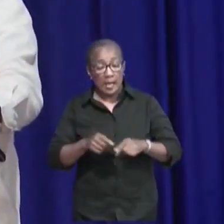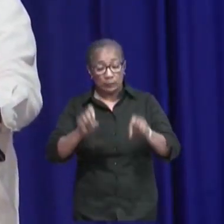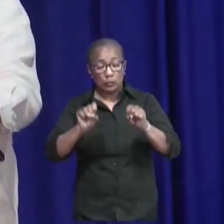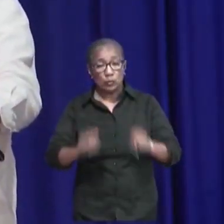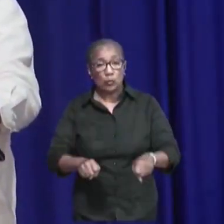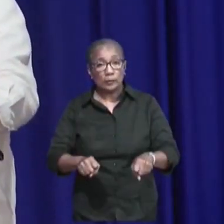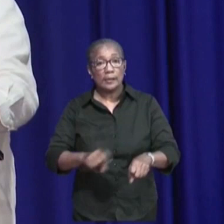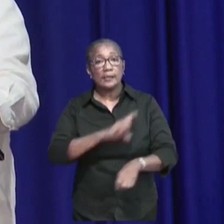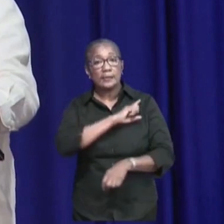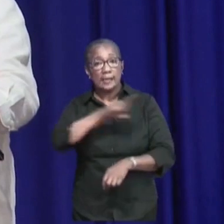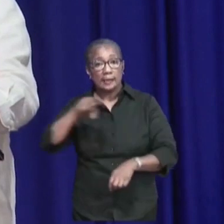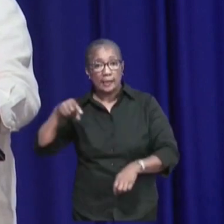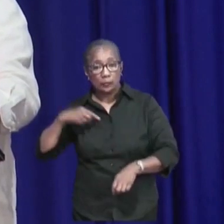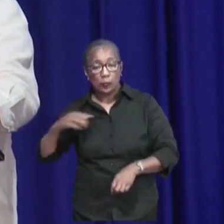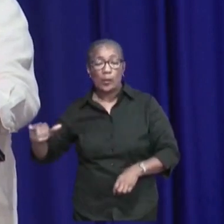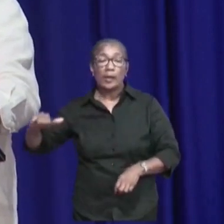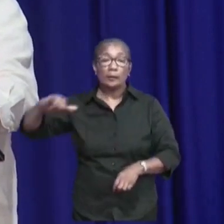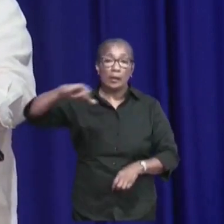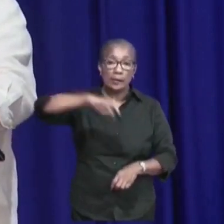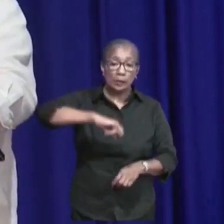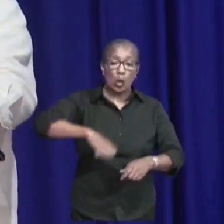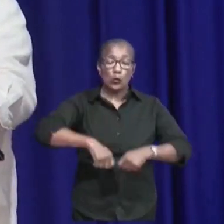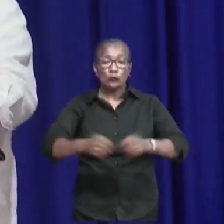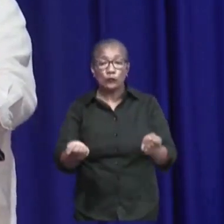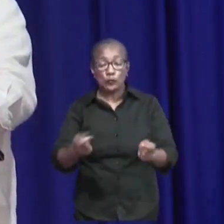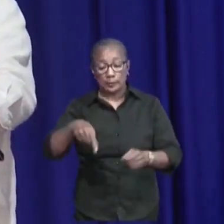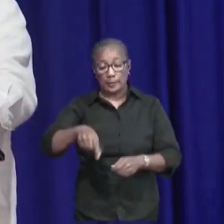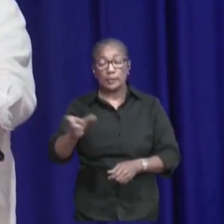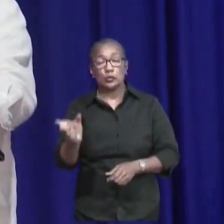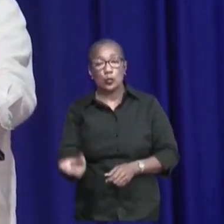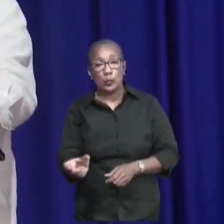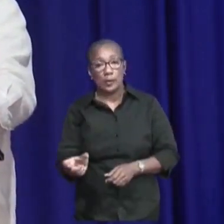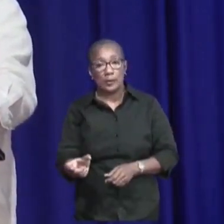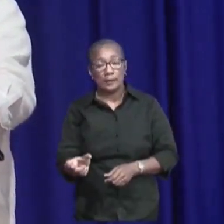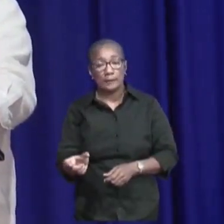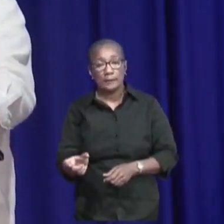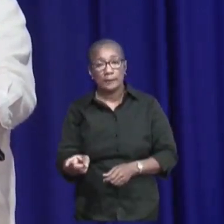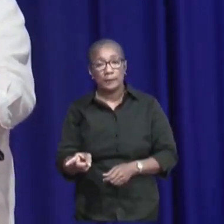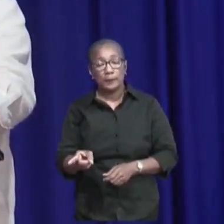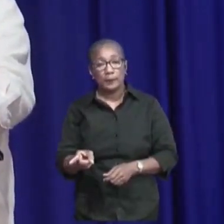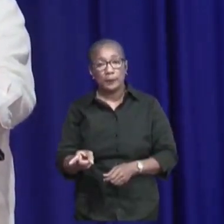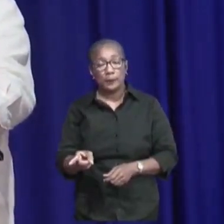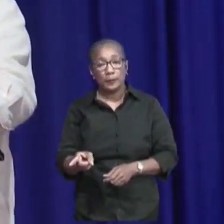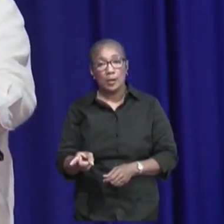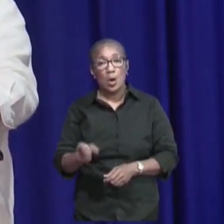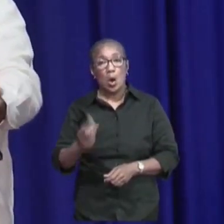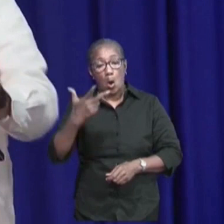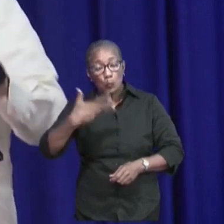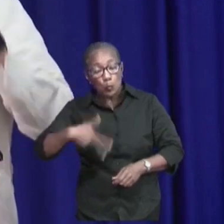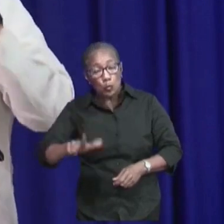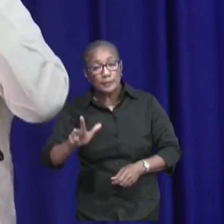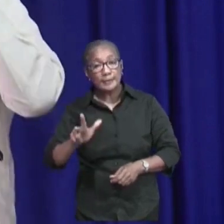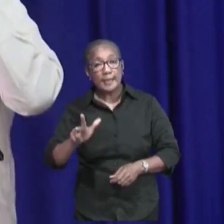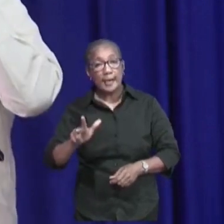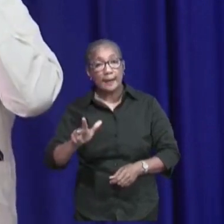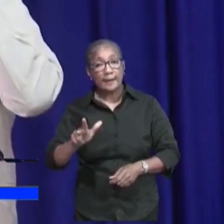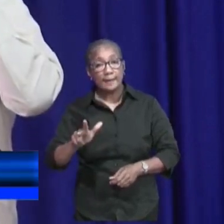Besloten is geworden dat we dus de repatriatie zullen uitvoeren deze week. We zullen dus op woensdag